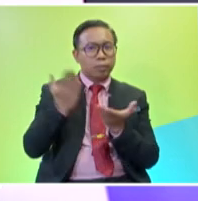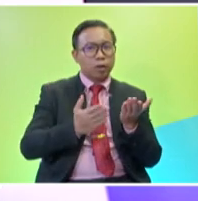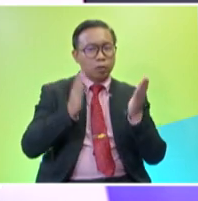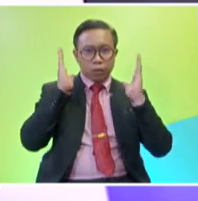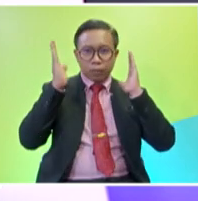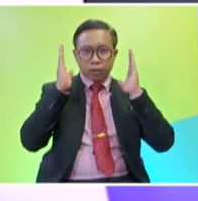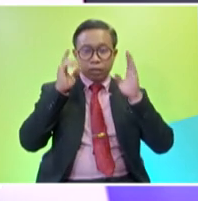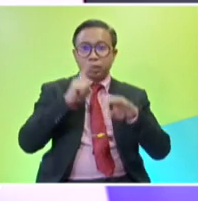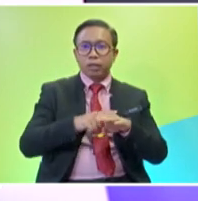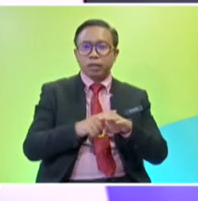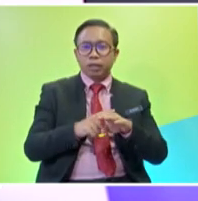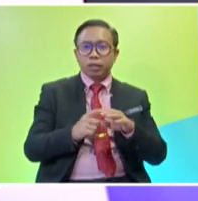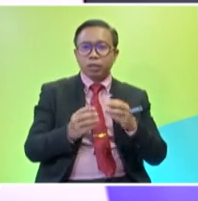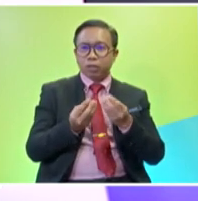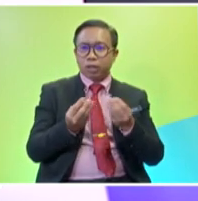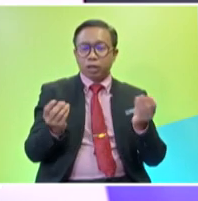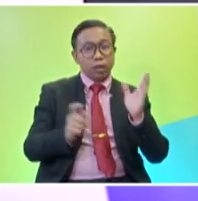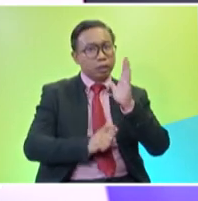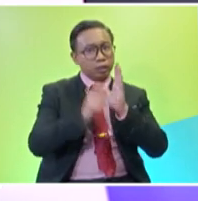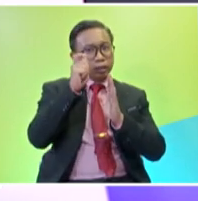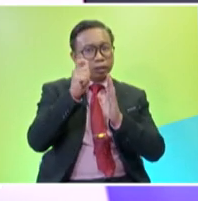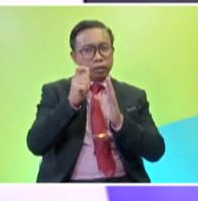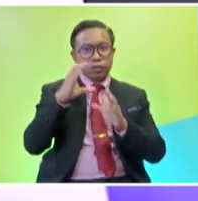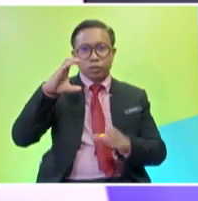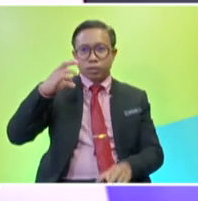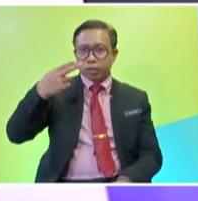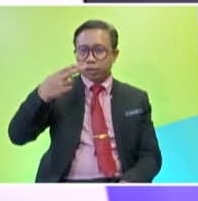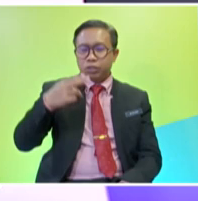ditanam di kawasan Tanah Tinggi lah contohnya